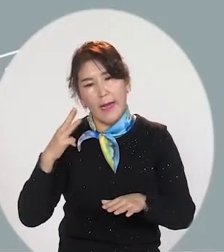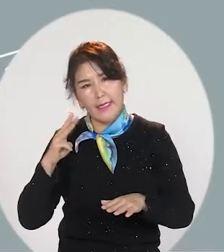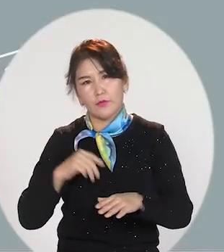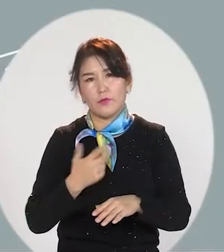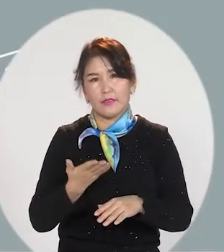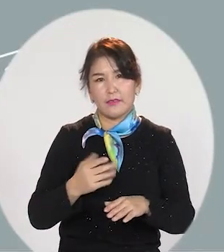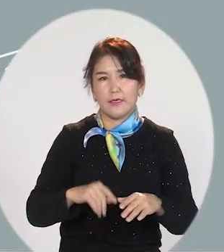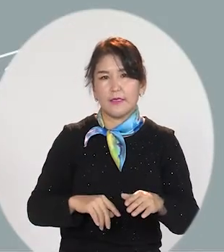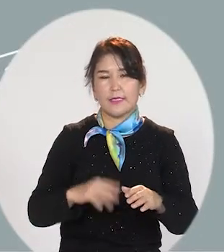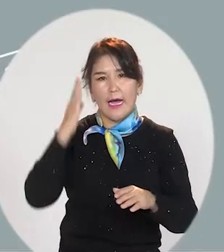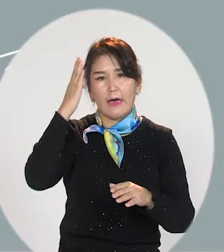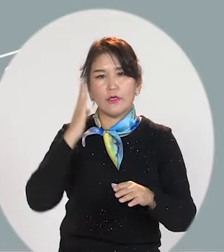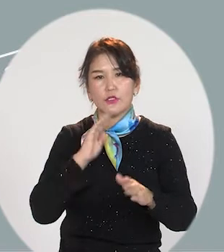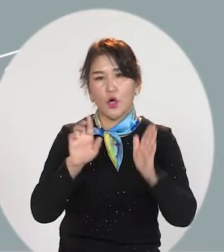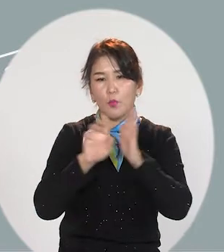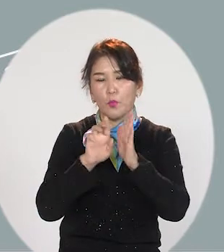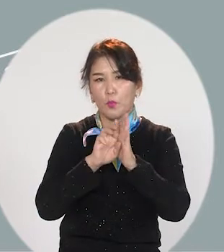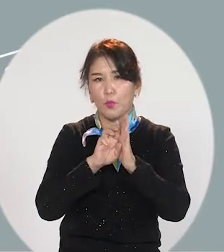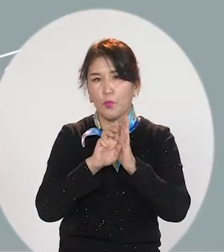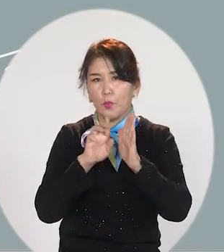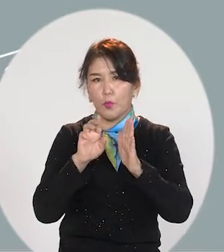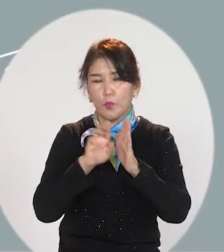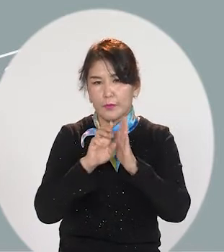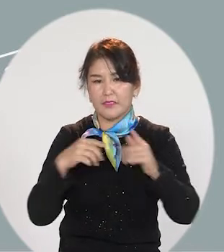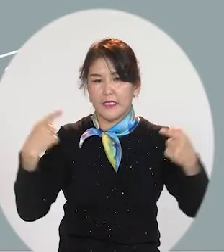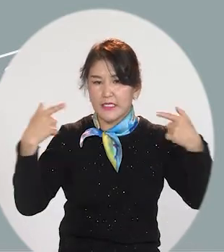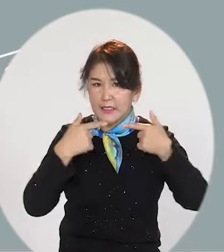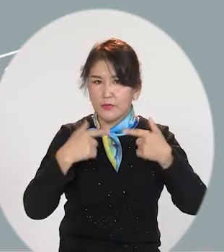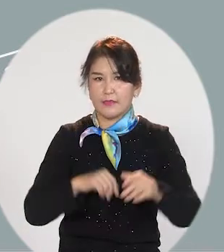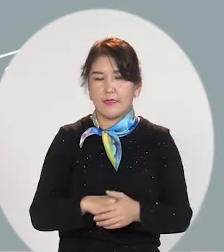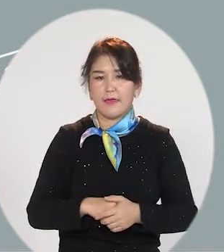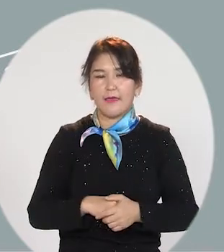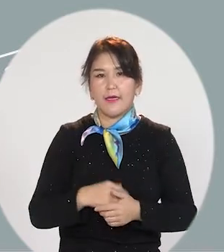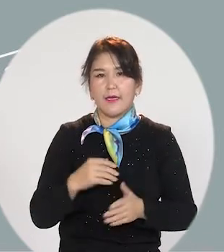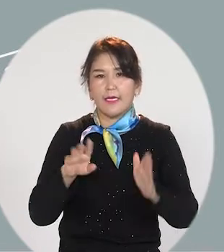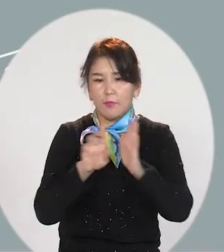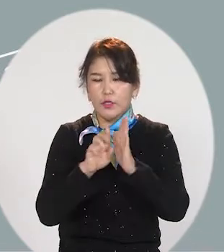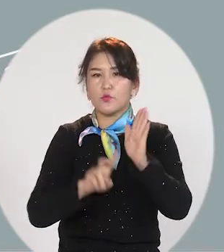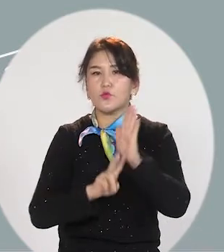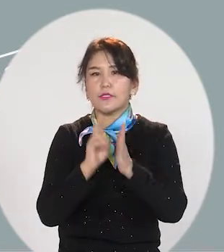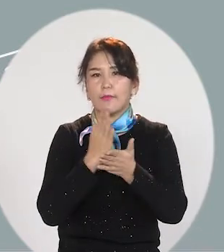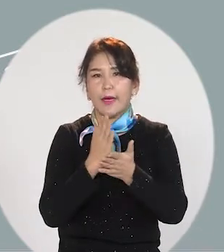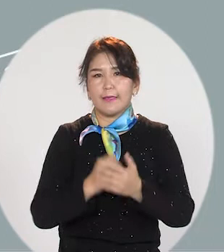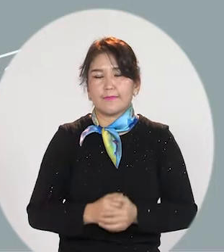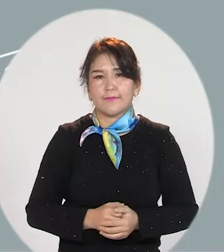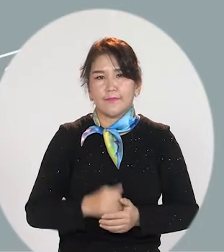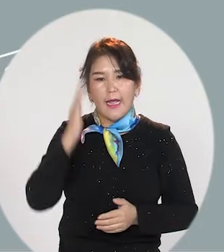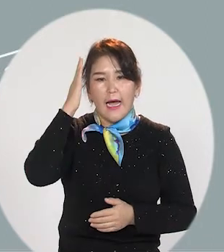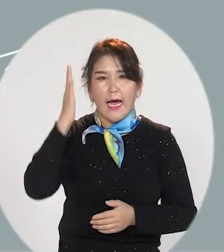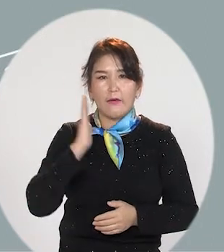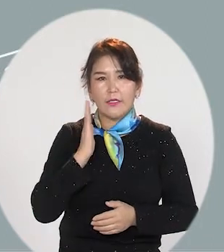эхийнхээ бодлыг эсэргүүцэх боломжийг олгох ёстой гэж үздэг. Гэтэл захирангуй эцэгчүүд ийм ямарч боломж олгох, тэх ёстой, ингэх ёстой